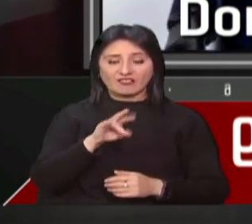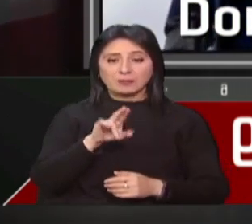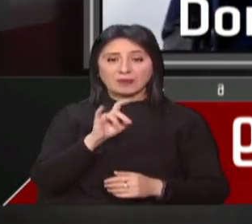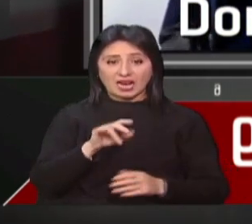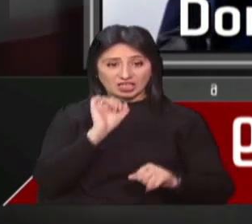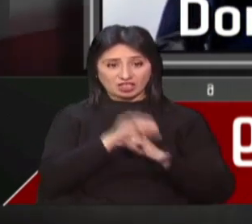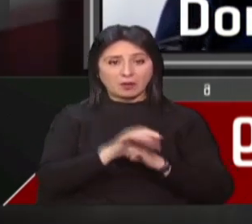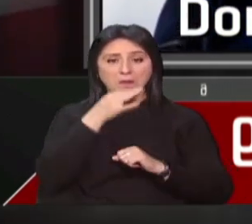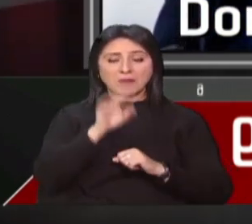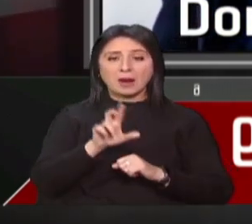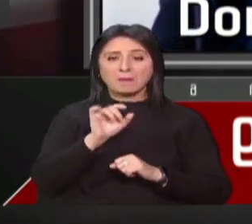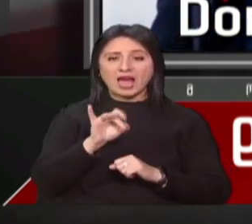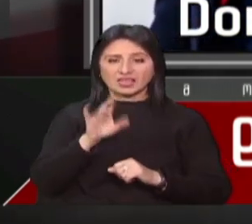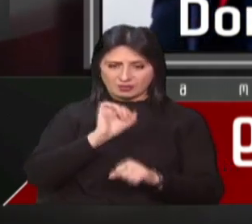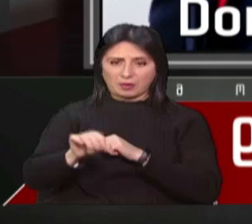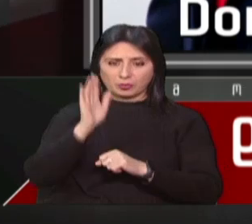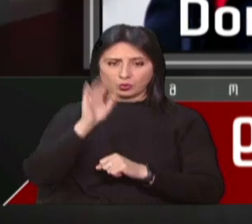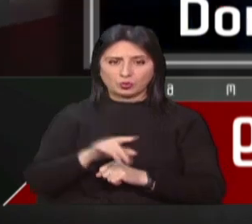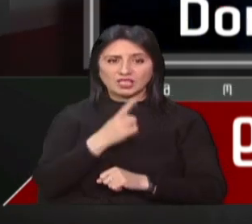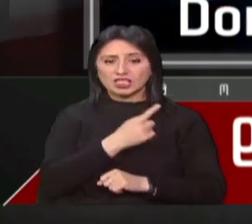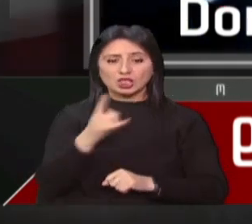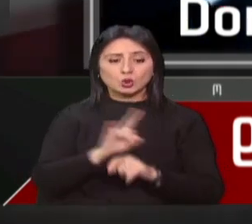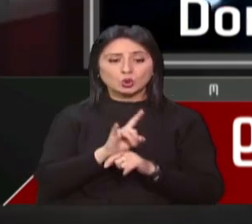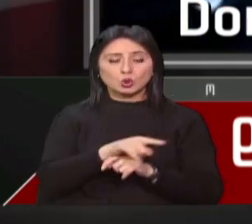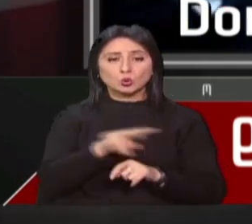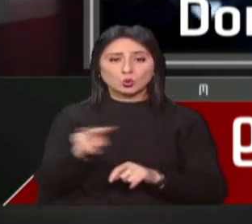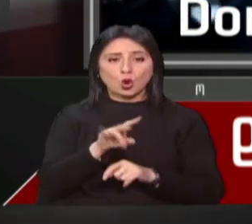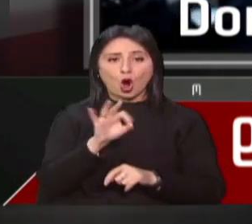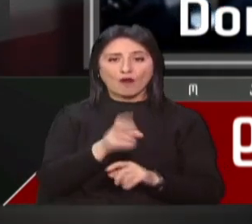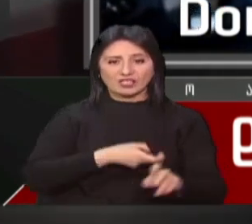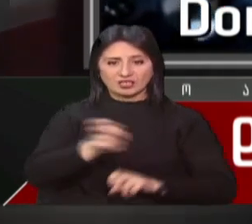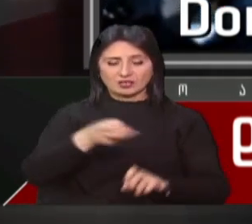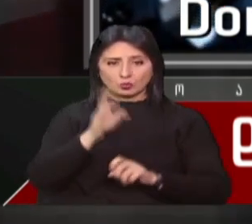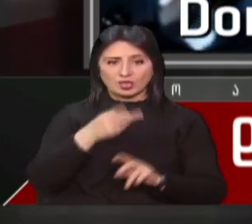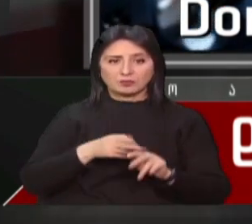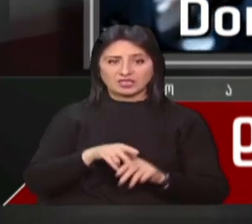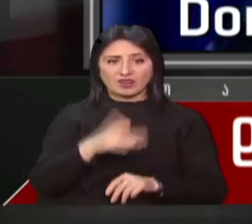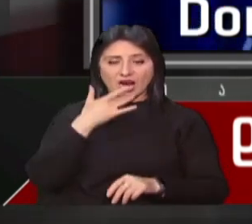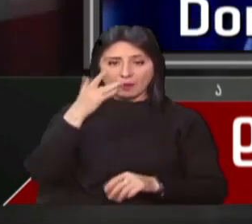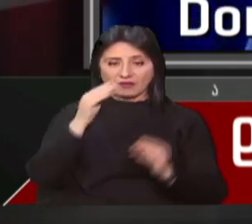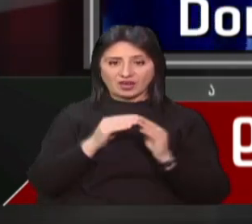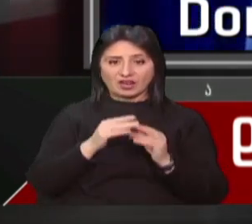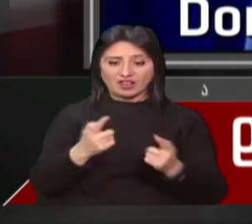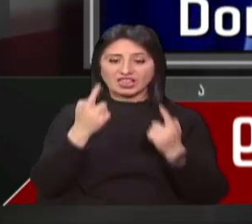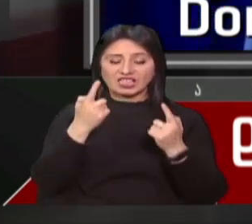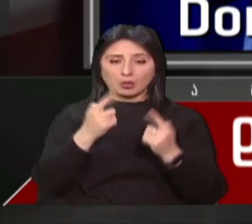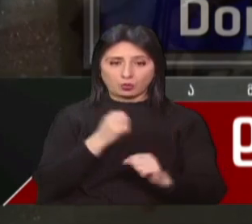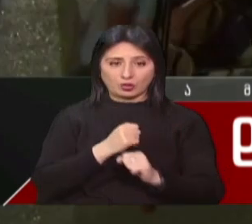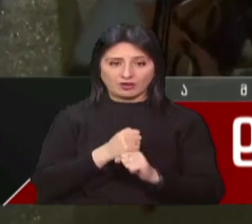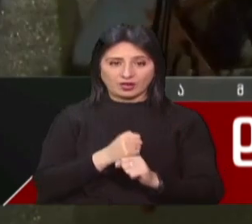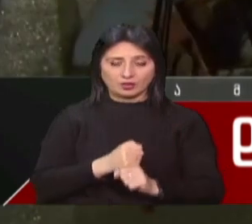დავამარცხებთ, შემდეგ კი ჯო ბაიდენს. ჩვენ ვაპირებთ თითოეული ეს ცრუ დემოკრატი ოფისებიდან გავაძევოთ იმისთვის, რომ ამერიკა კვლავ დიდებული